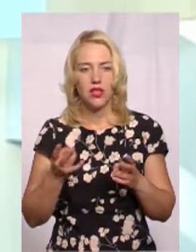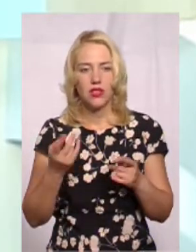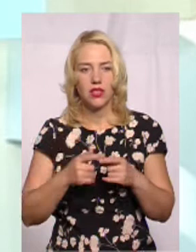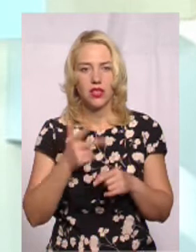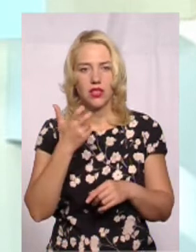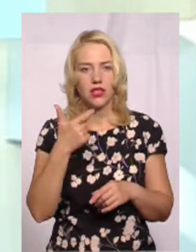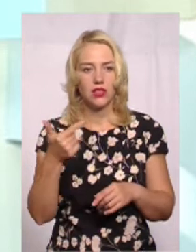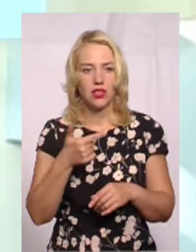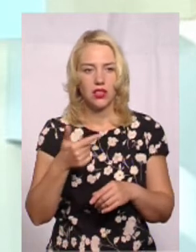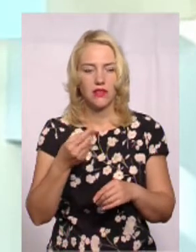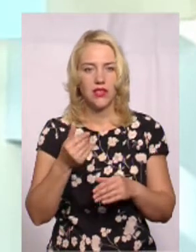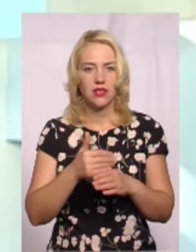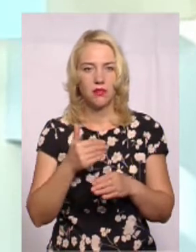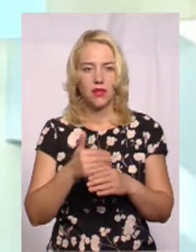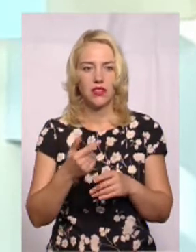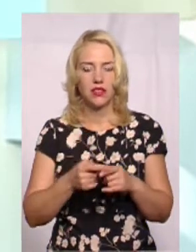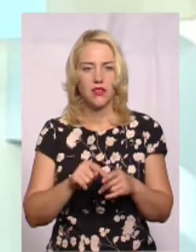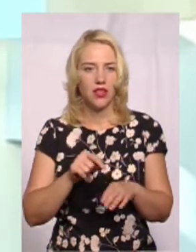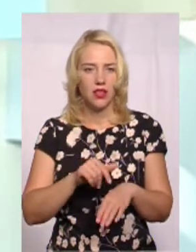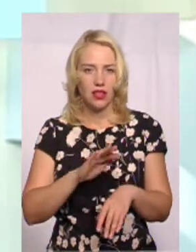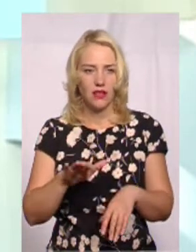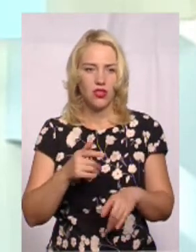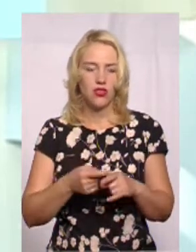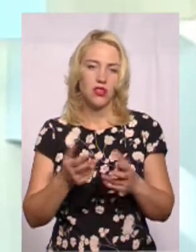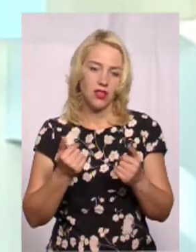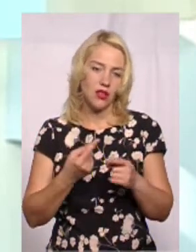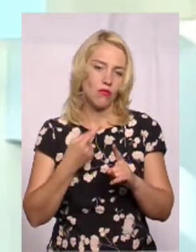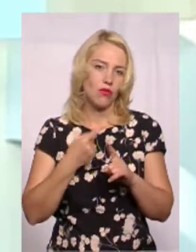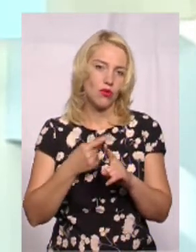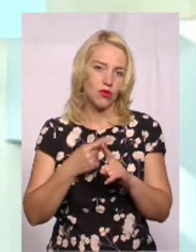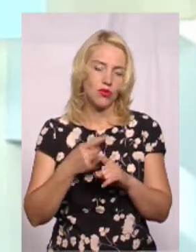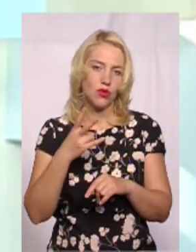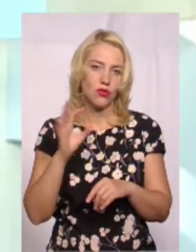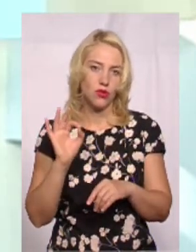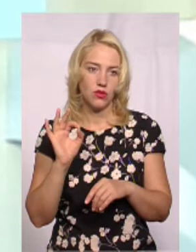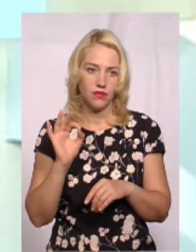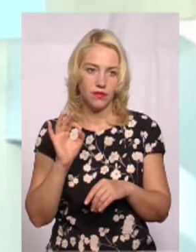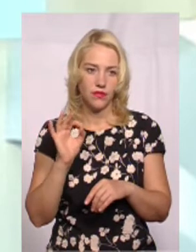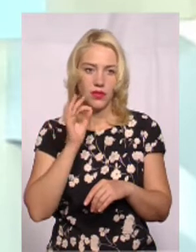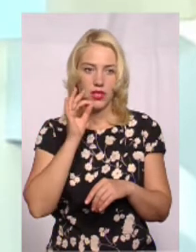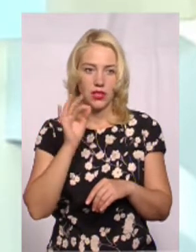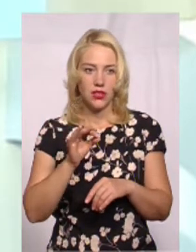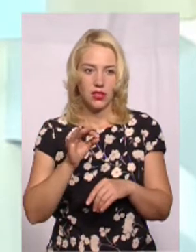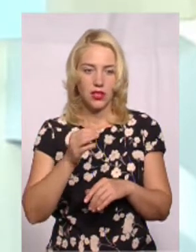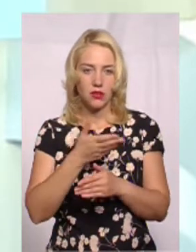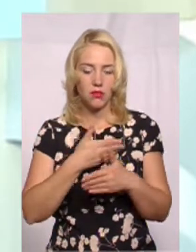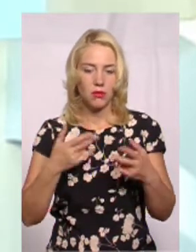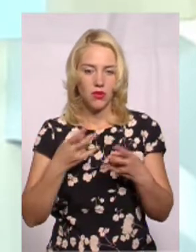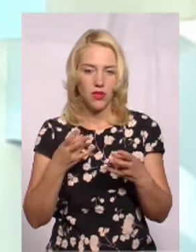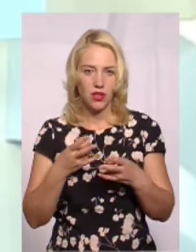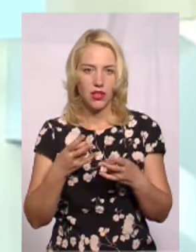300 гривень місяць стипендії, ну тому що вона не відчувається. Да, це такий приємний бонус, але скажімо. Ми